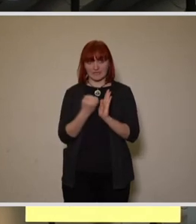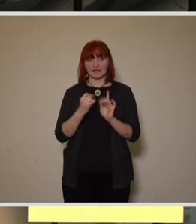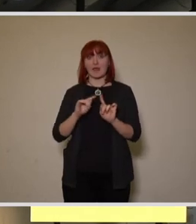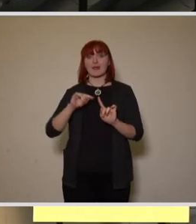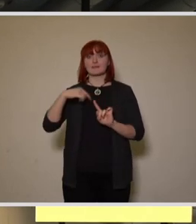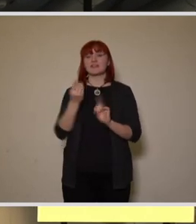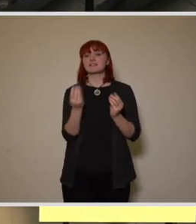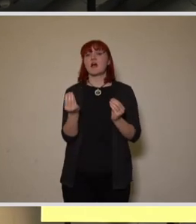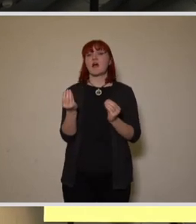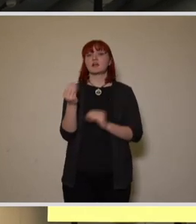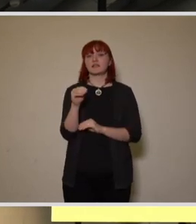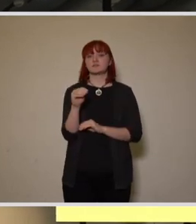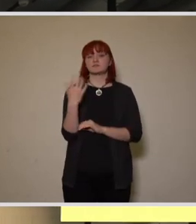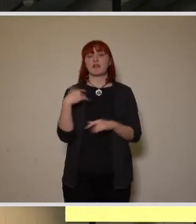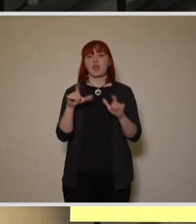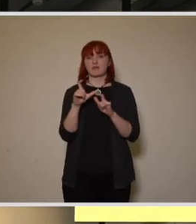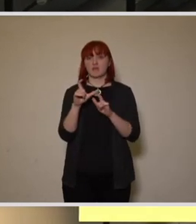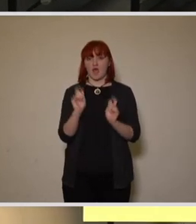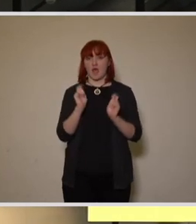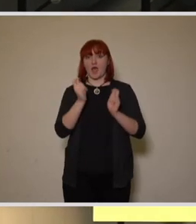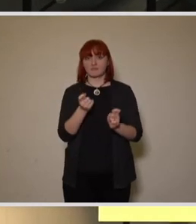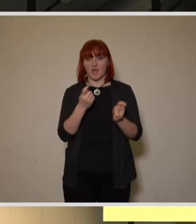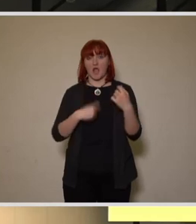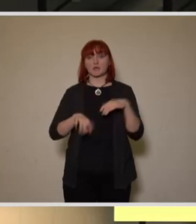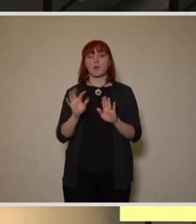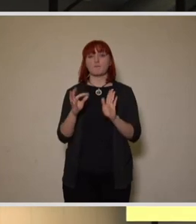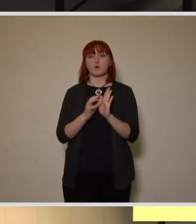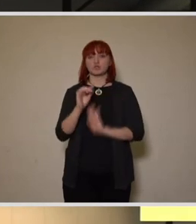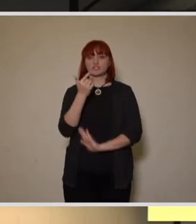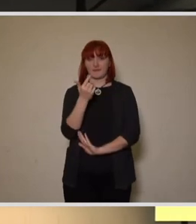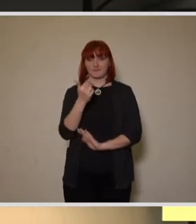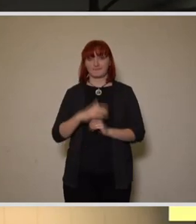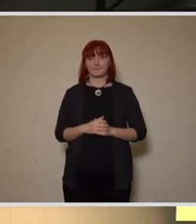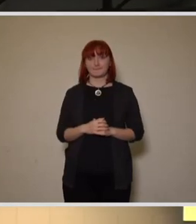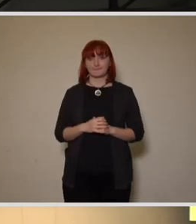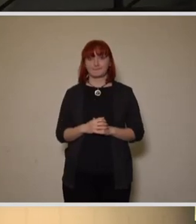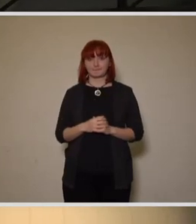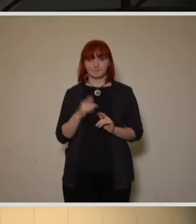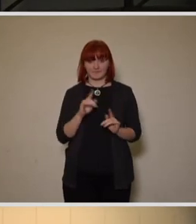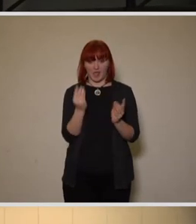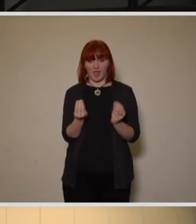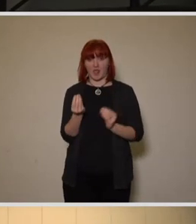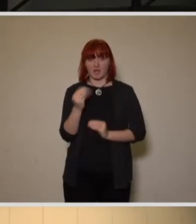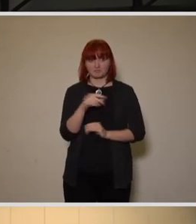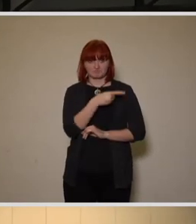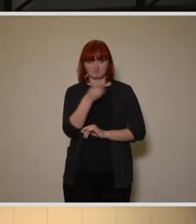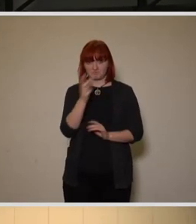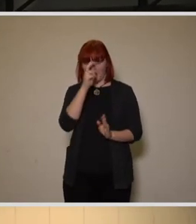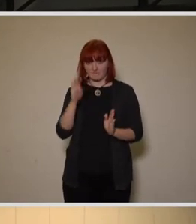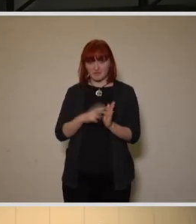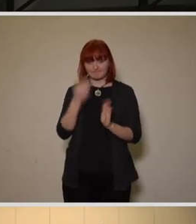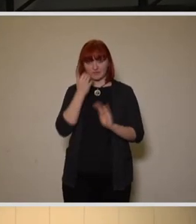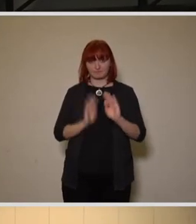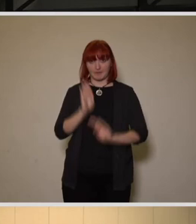die Ergänzung aus dem SPD-Antrag zu Punkt 2 auf. Wenn Sie dieser Ergänzung zustimmen, bitte ich Sie um